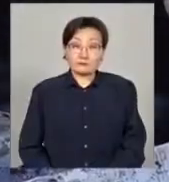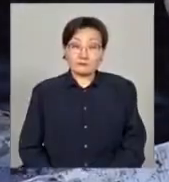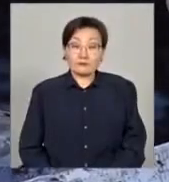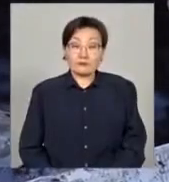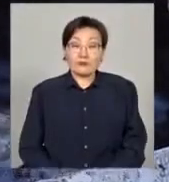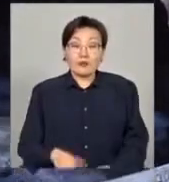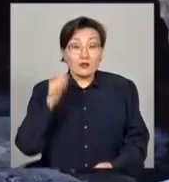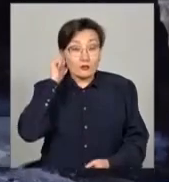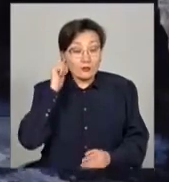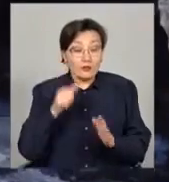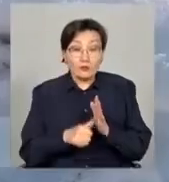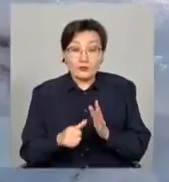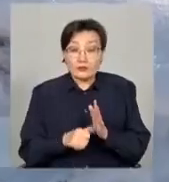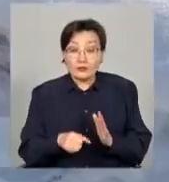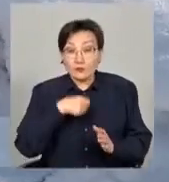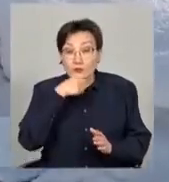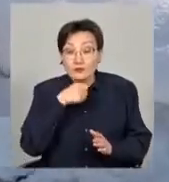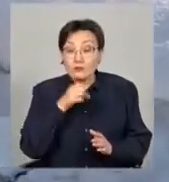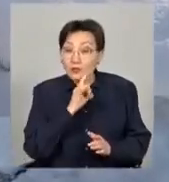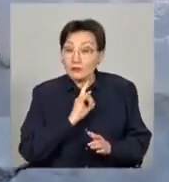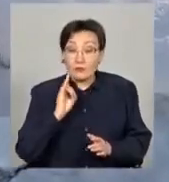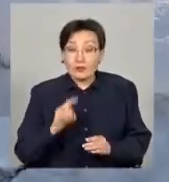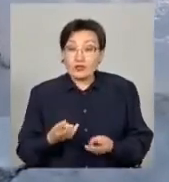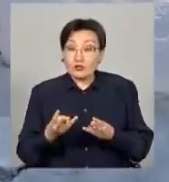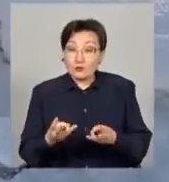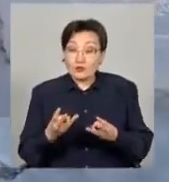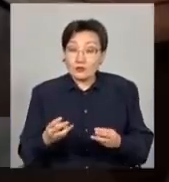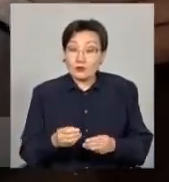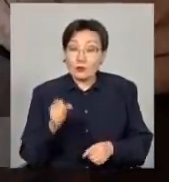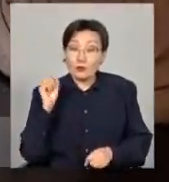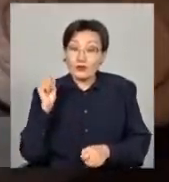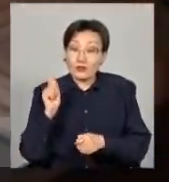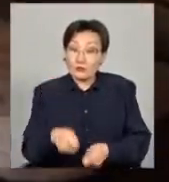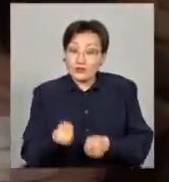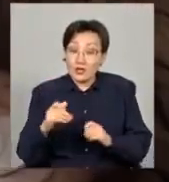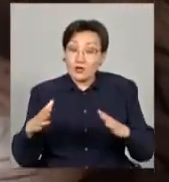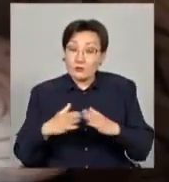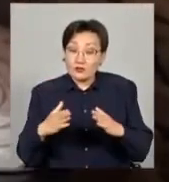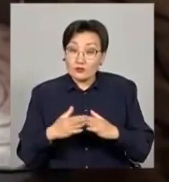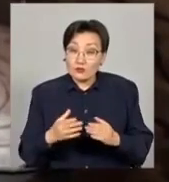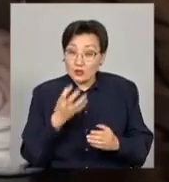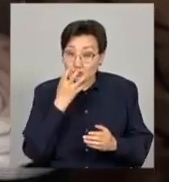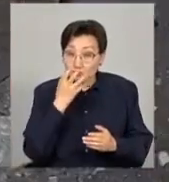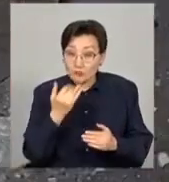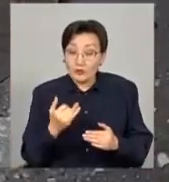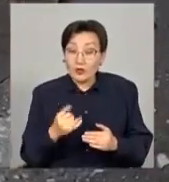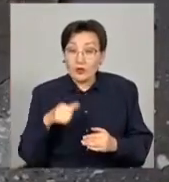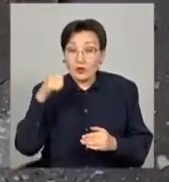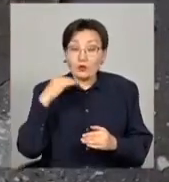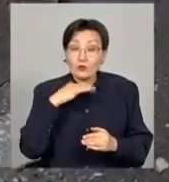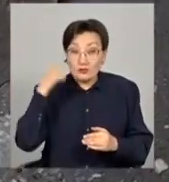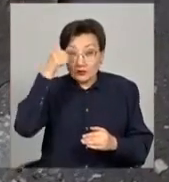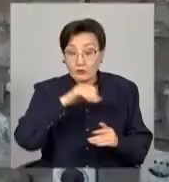Жас 60-тан асқан Бибісара Маманова көмірді өзі жағып, отынды өзі жарады. Үйді қара терге түсіп, жылтып жүргеніне де жылдар